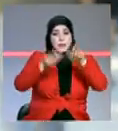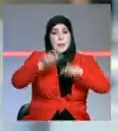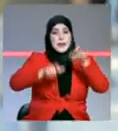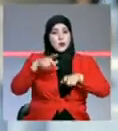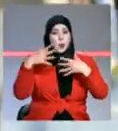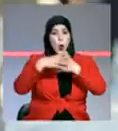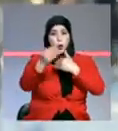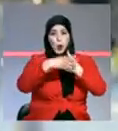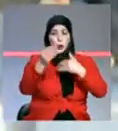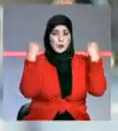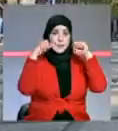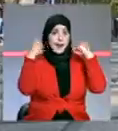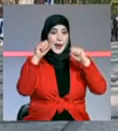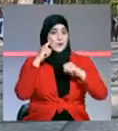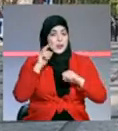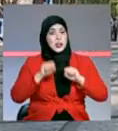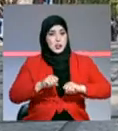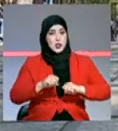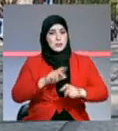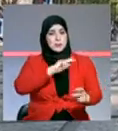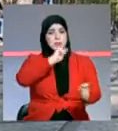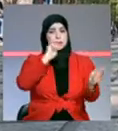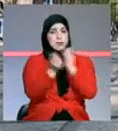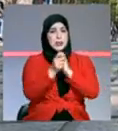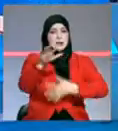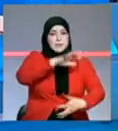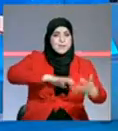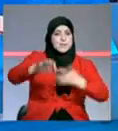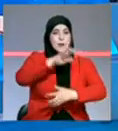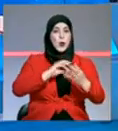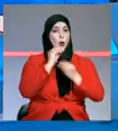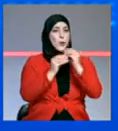التحركات عن مساراتها وسقوطها في دائرة الفوضى أو توظيفها سياسيا.